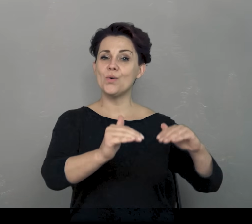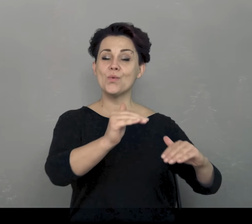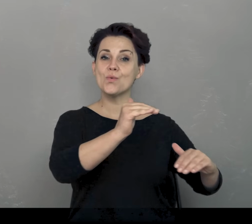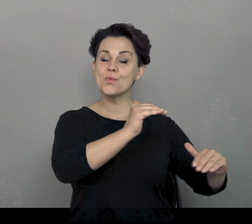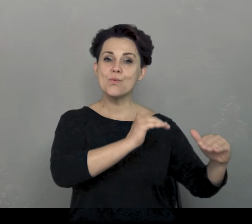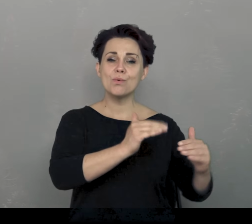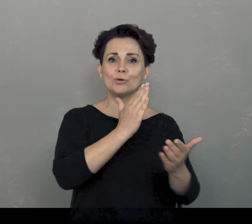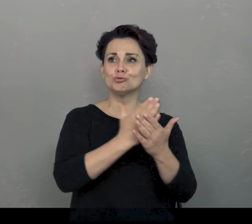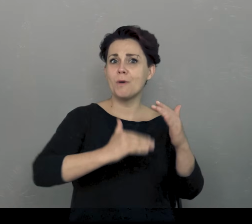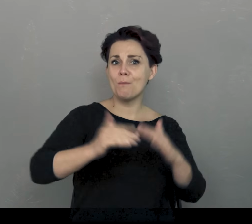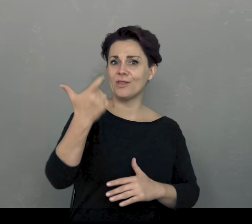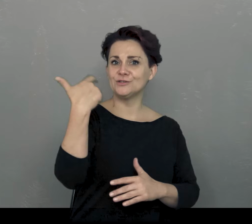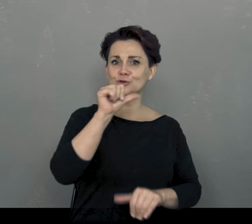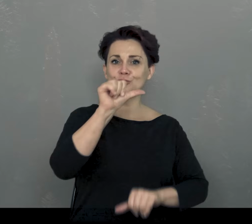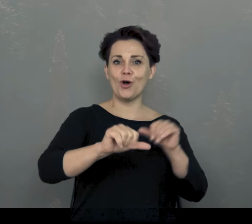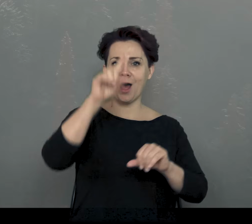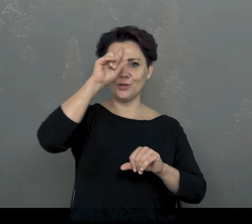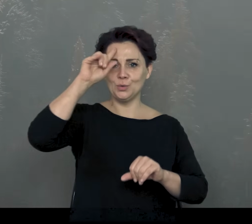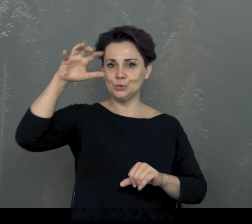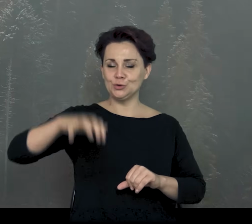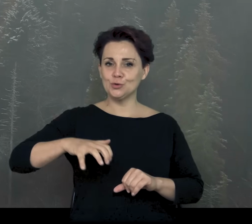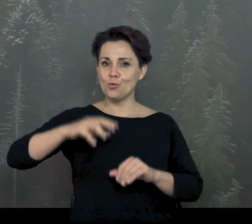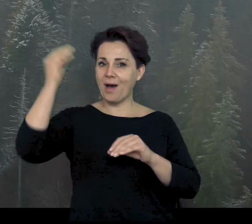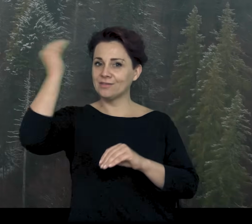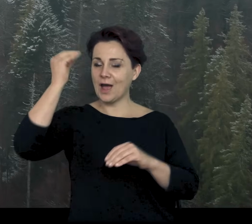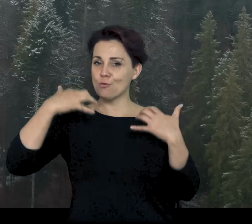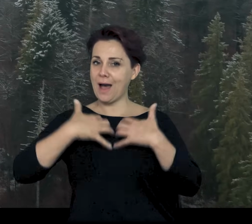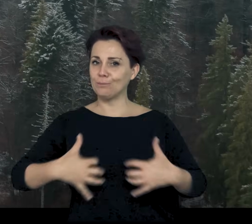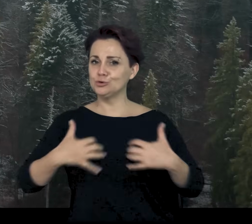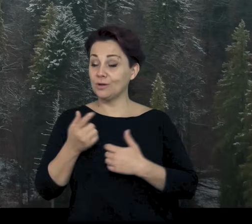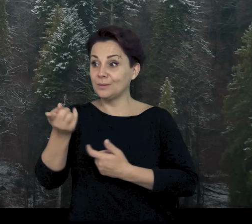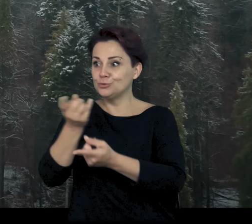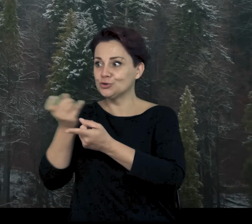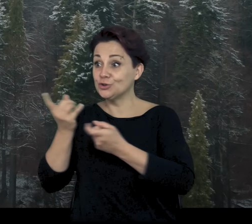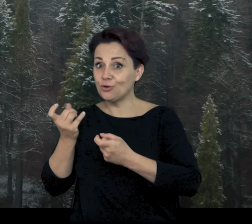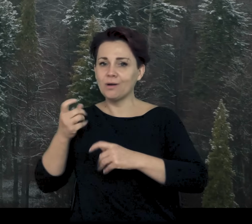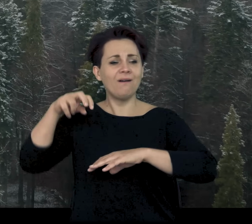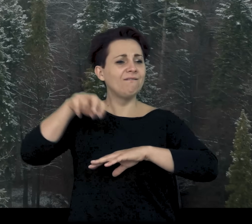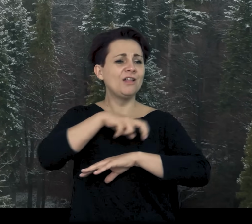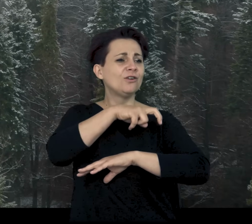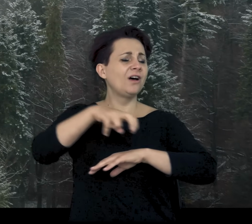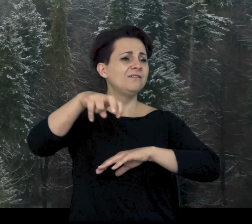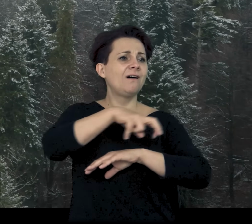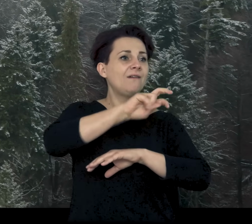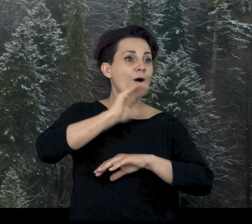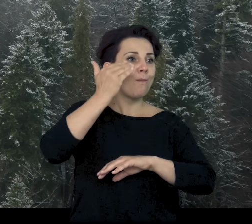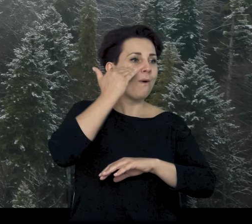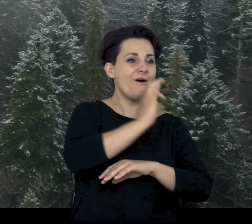Od z górą 100 lat przyciąga przyrodników, którzy wędrując po niej poznają